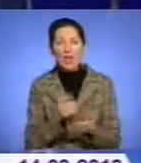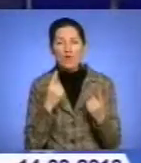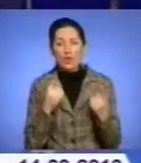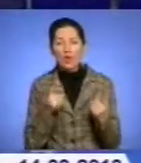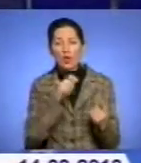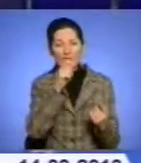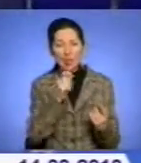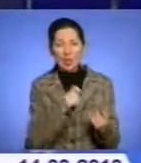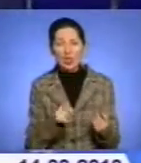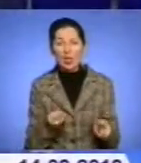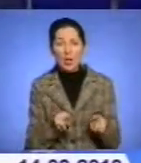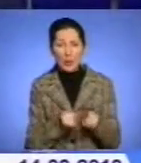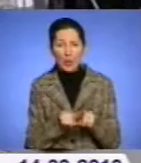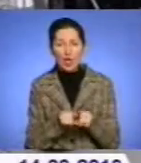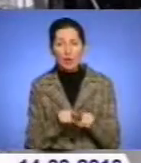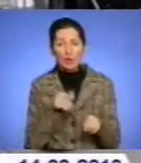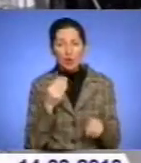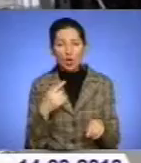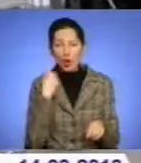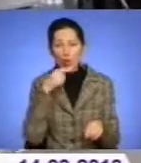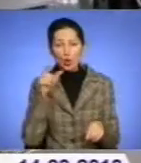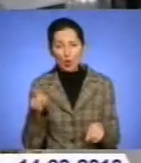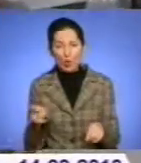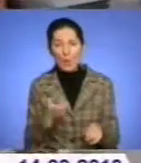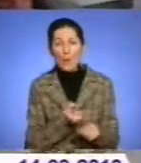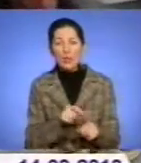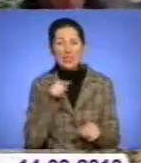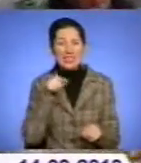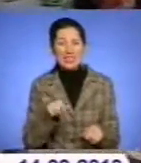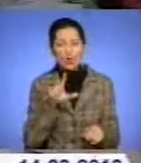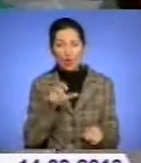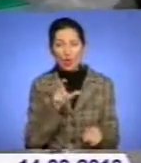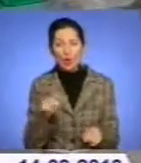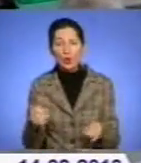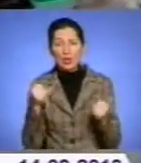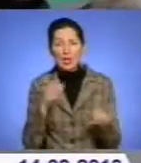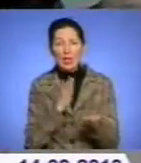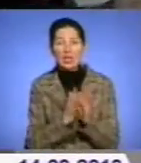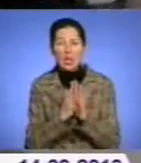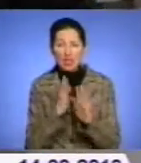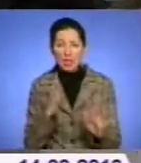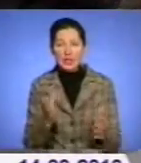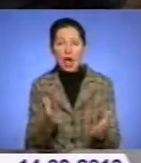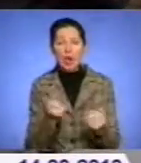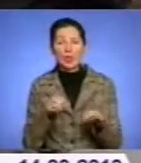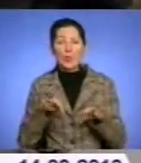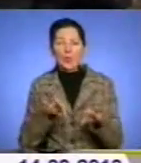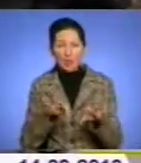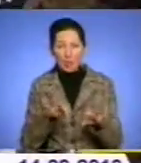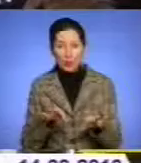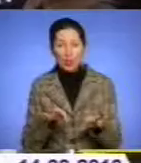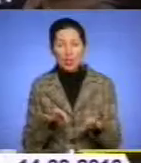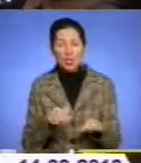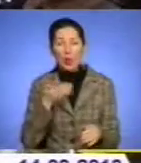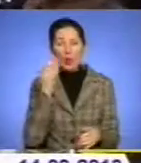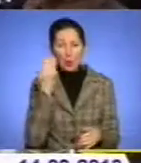особам. Докладніше у сюжеті. Понад 1300 людей перебувають сьогодні на черзі на отримання транспортних засобів.